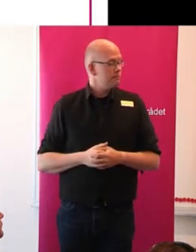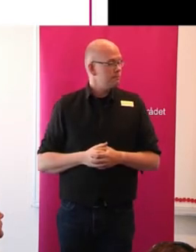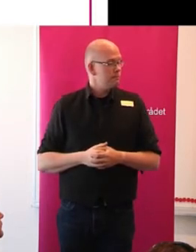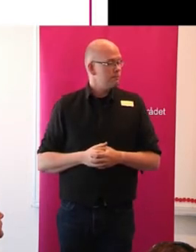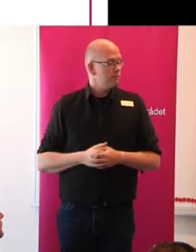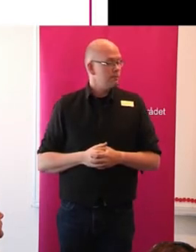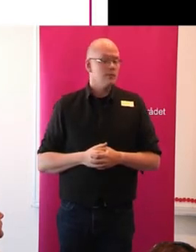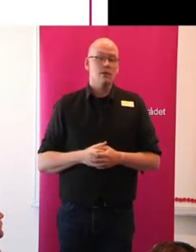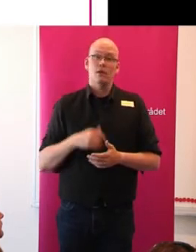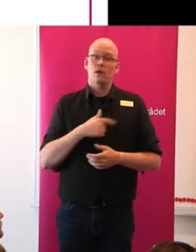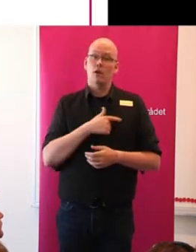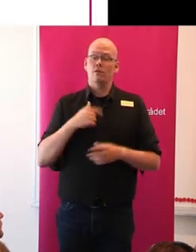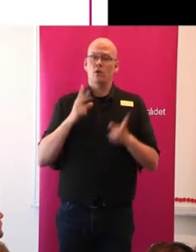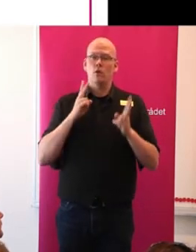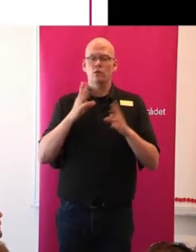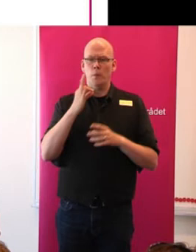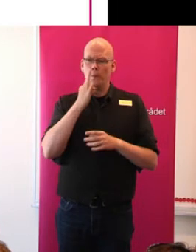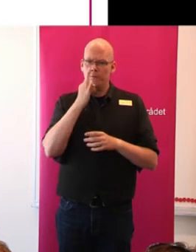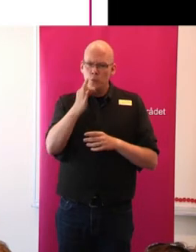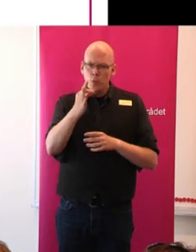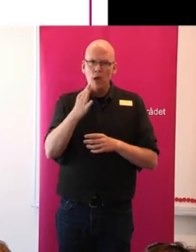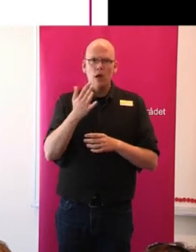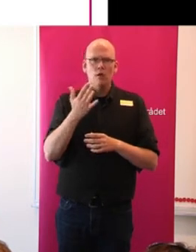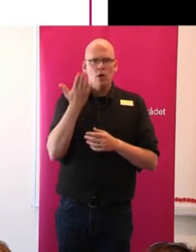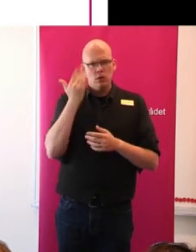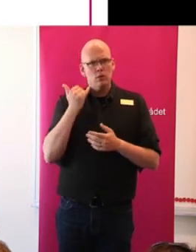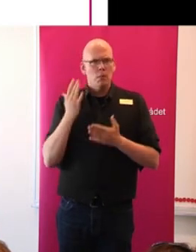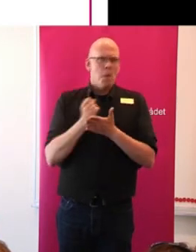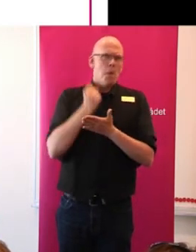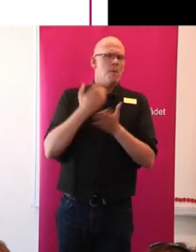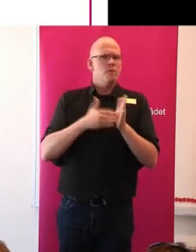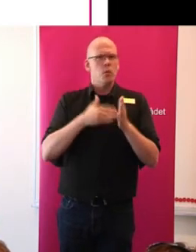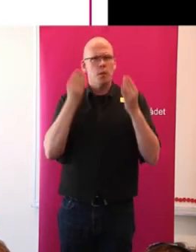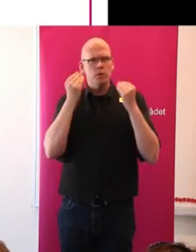Vi har också ställt frågan, vad har kursen gett dig?